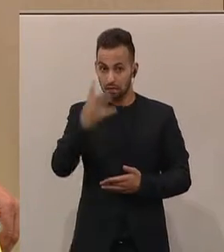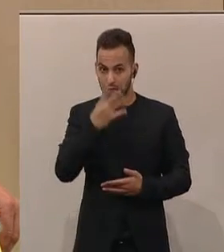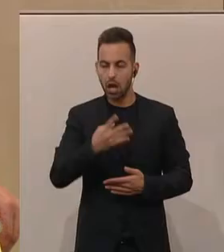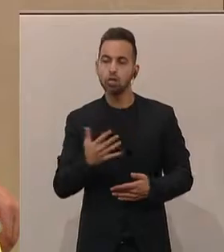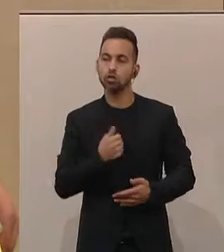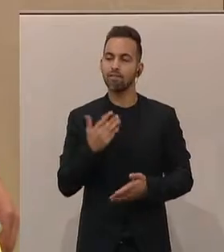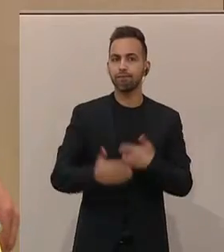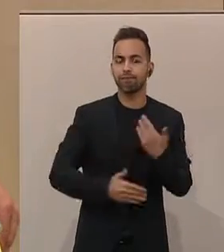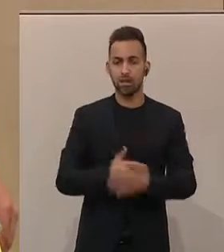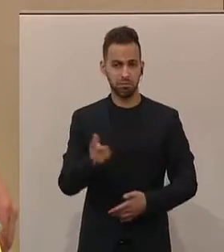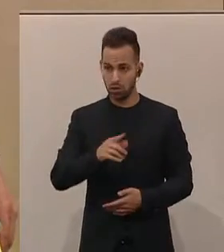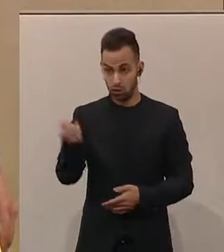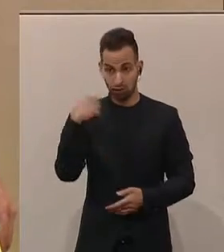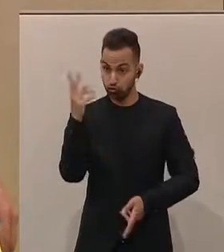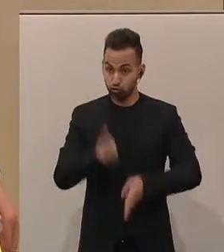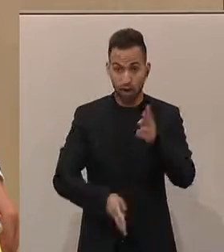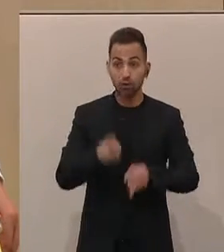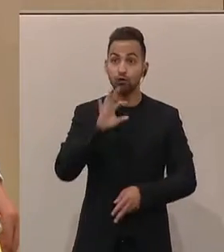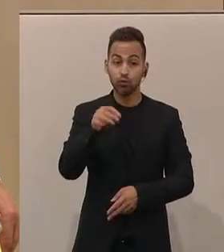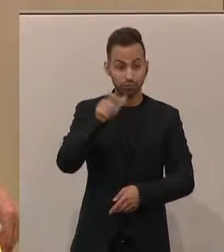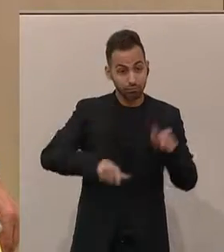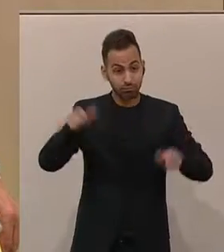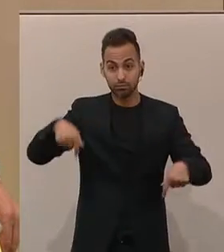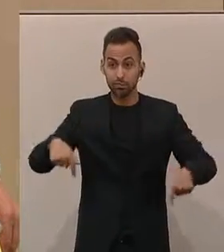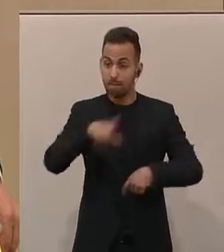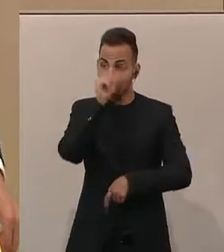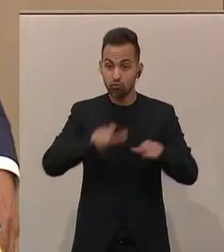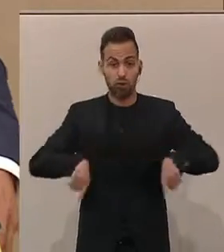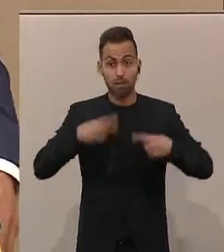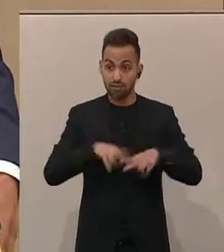4 Jahre ohne immensen Schaden für die Menschen in diesem Land.